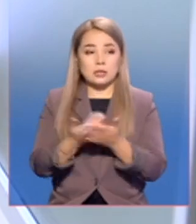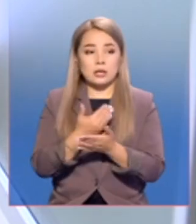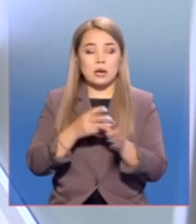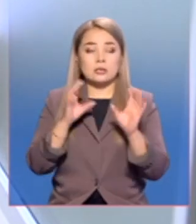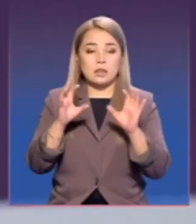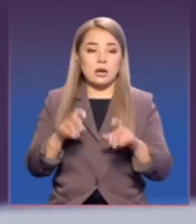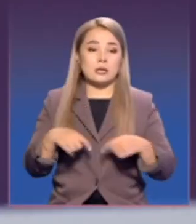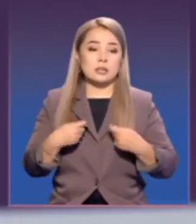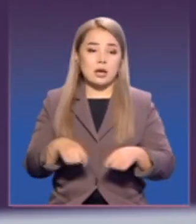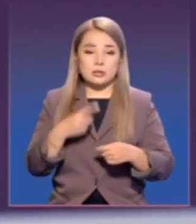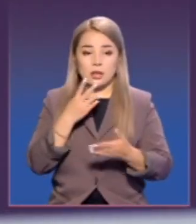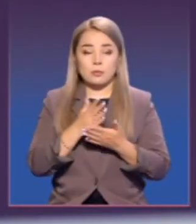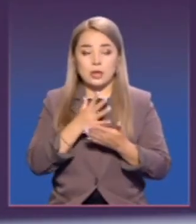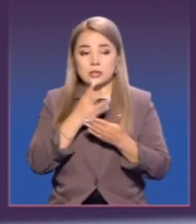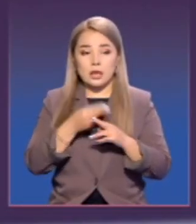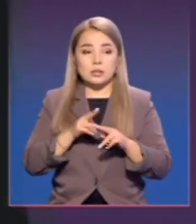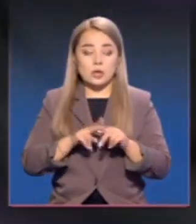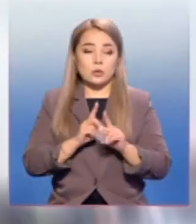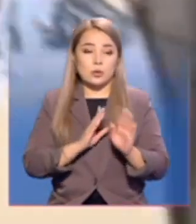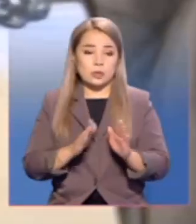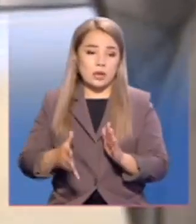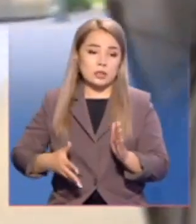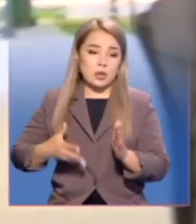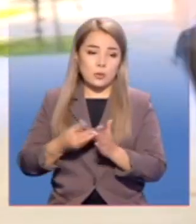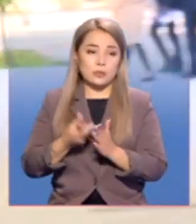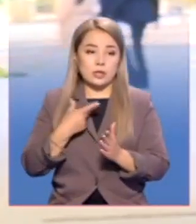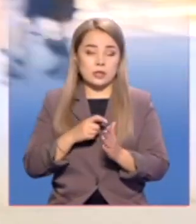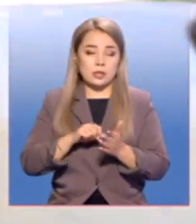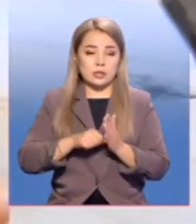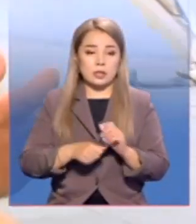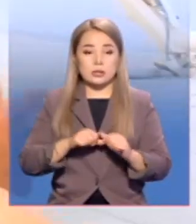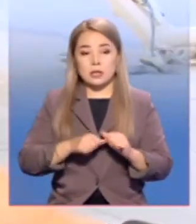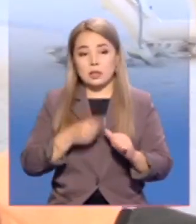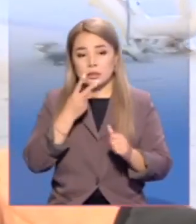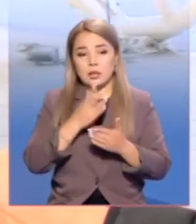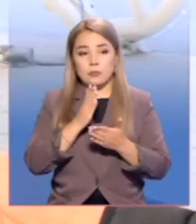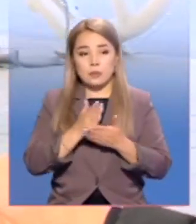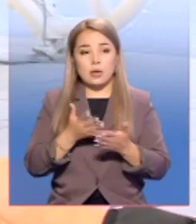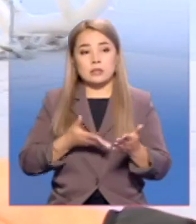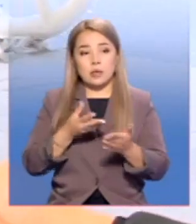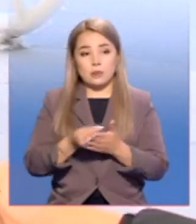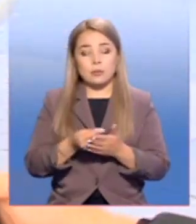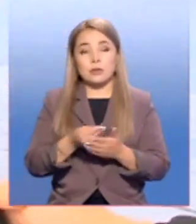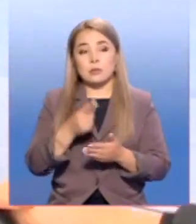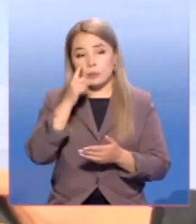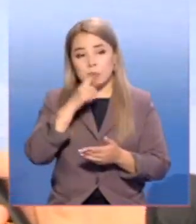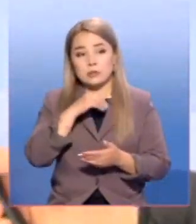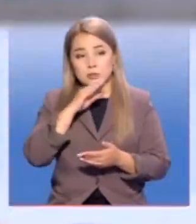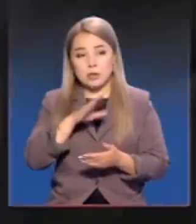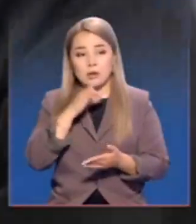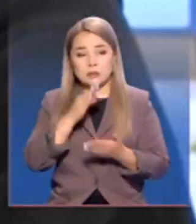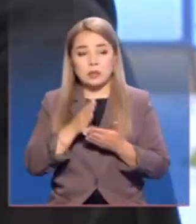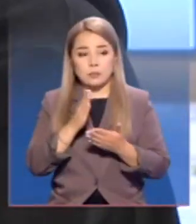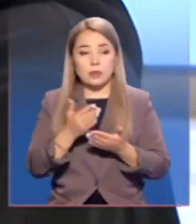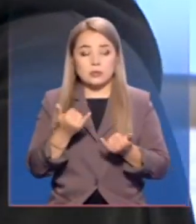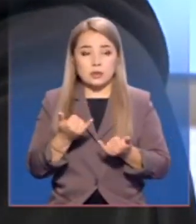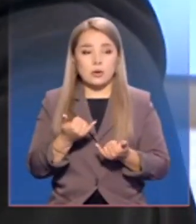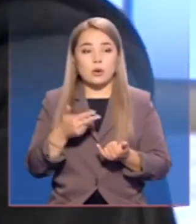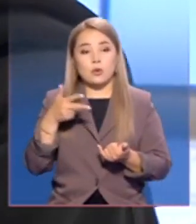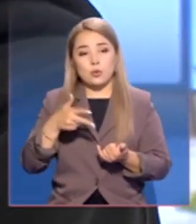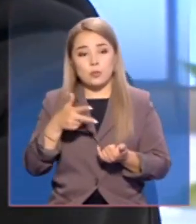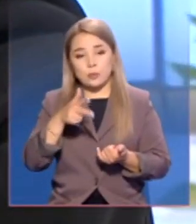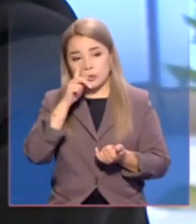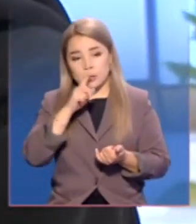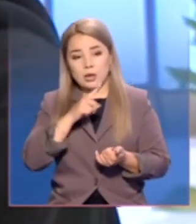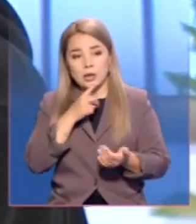заңына сәйкес төлем көлемін өздері бекітеді. 1800 теңге абонентке плата. Жете ме бір айға? Иә, жетеді. Айына 3000